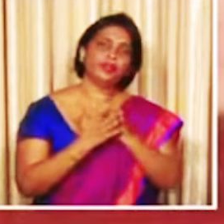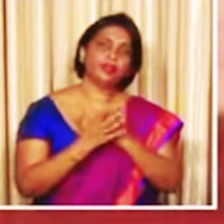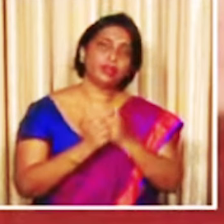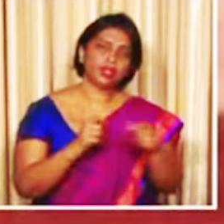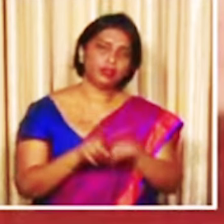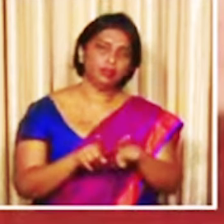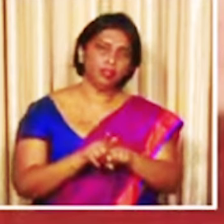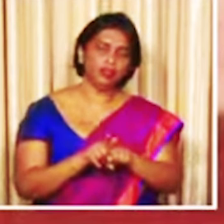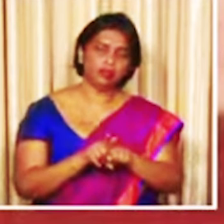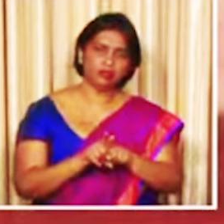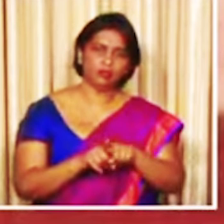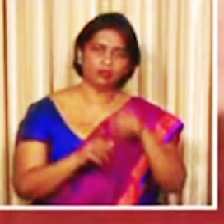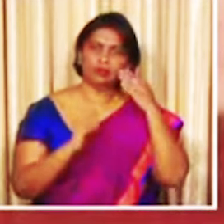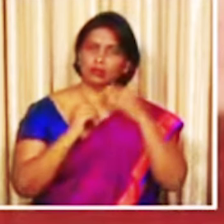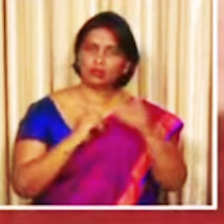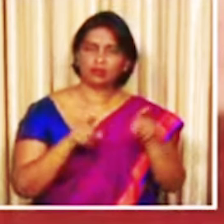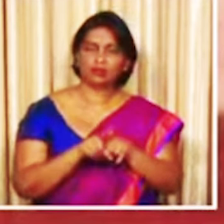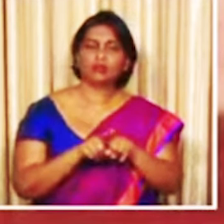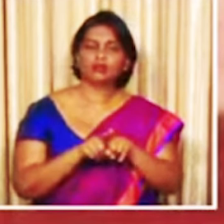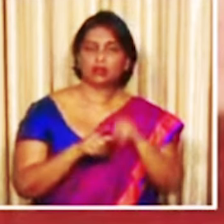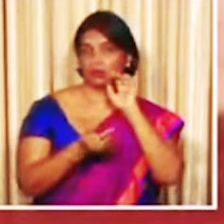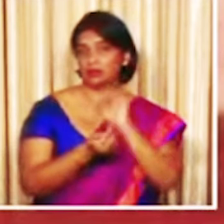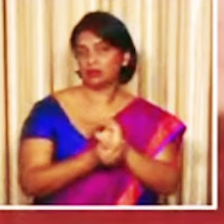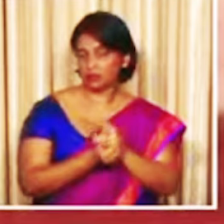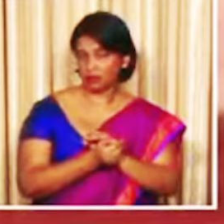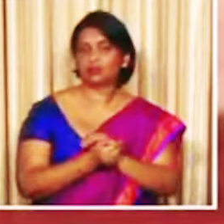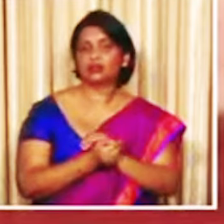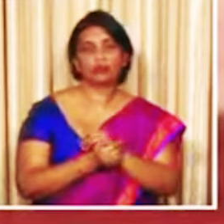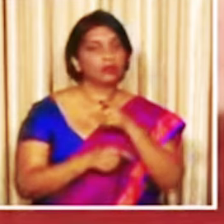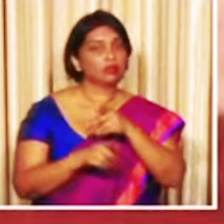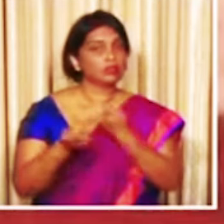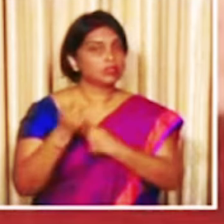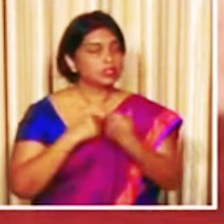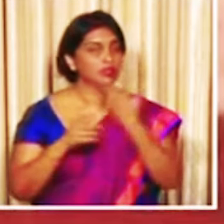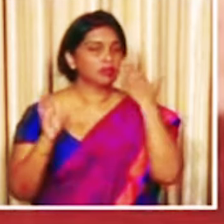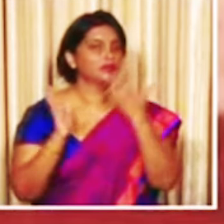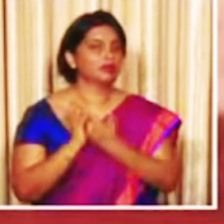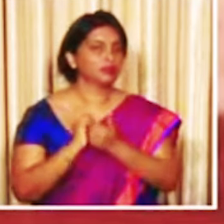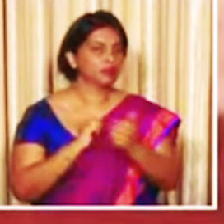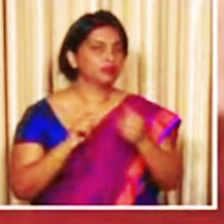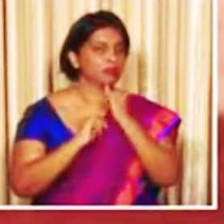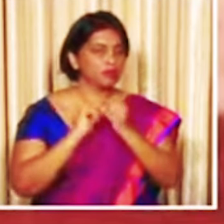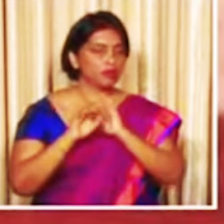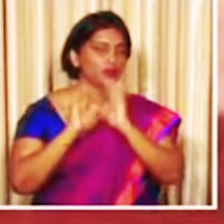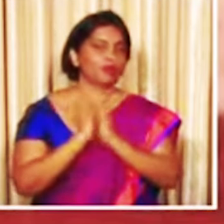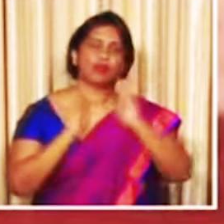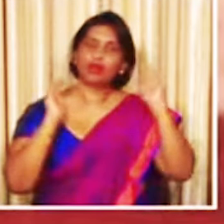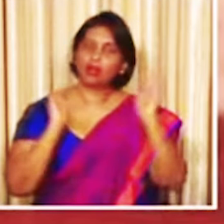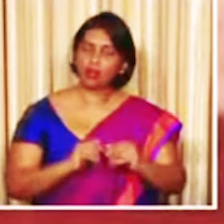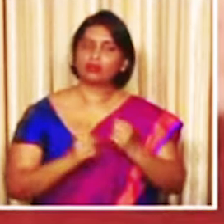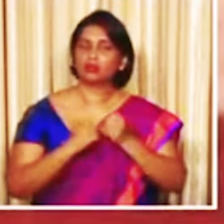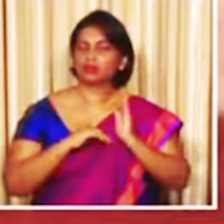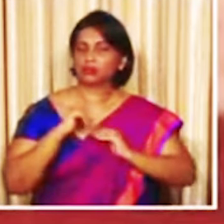මේ කට්ටියගේ ආරක්ෂාව සහ මොකද මෙතනින් වෙන වෙලඳාම් පිළිබඳව ලැබෙන පැමිණිලි චෝදනා මේවා අවම කර ගැනීම සඳහා අවශ්‍ය